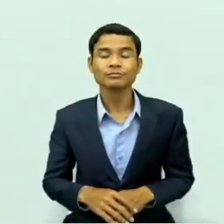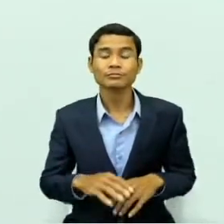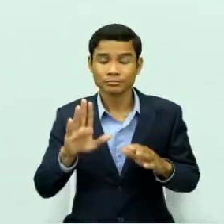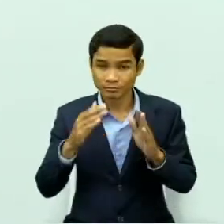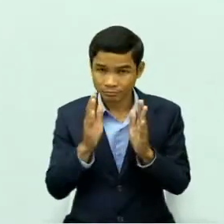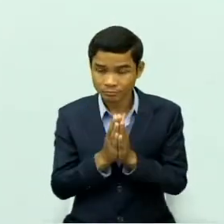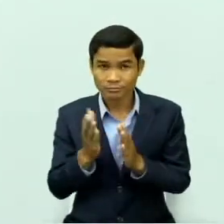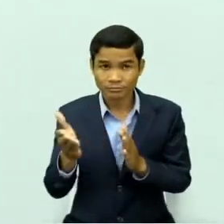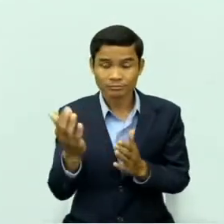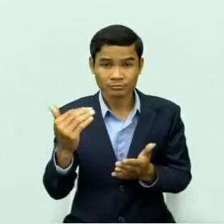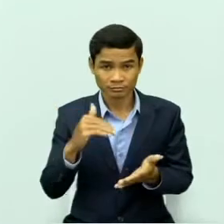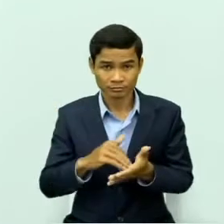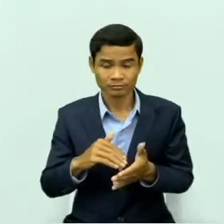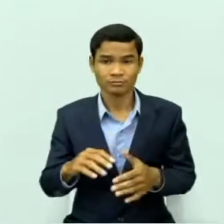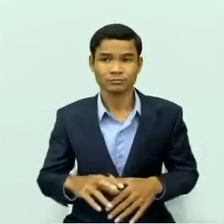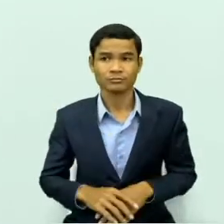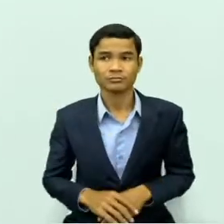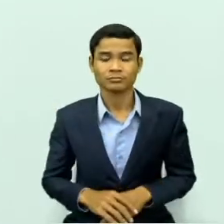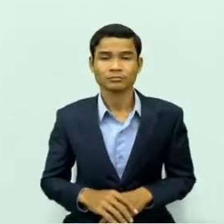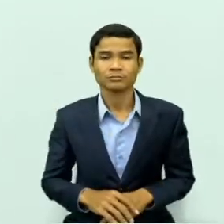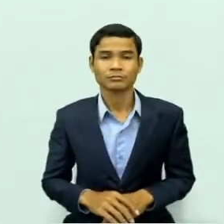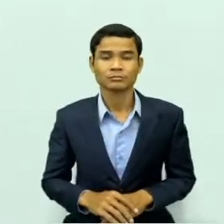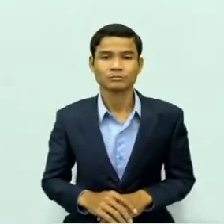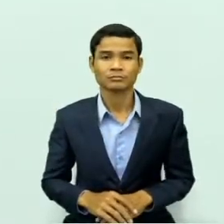Chà, con mà đang tiết.